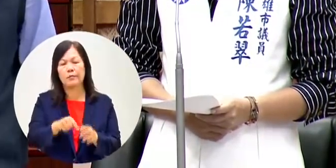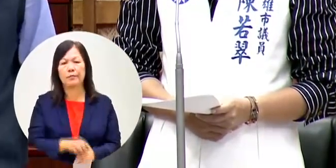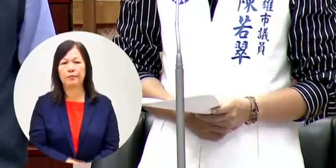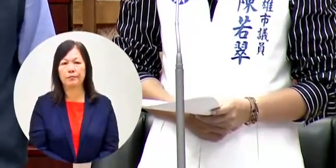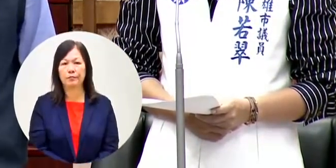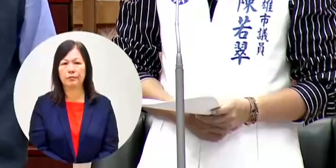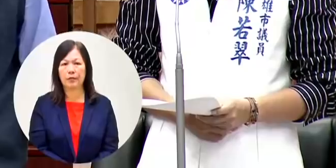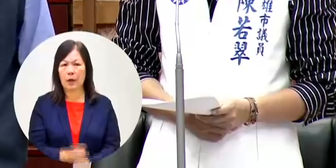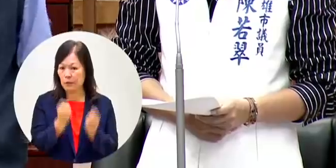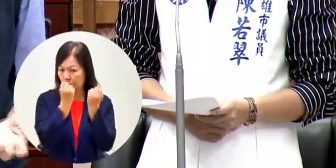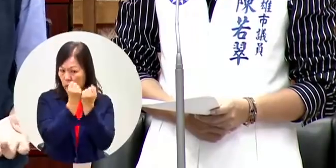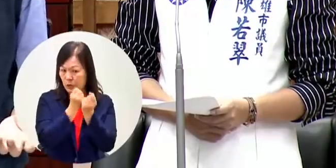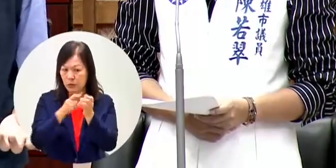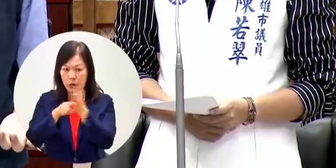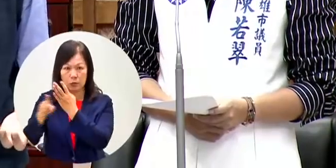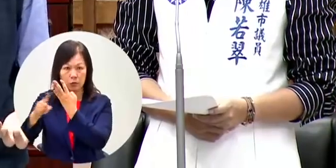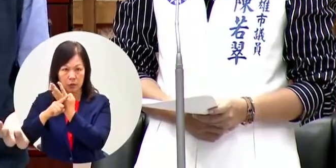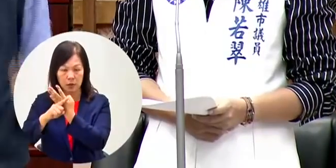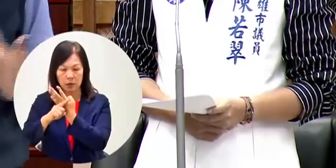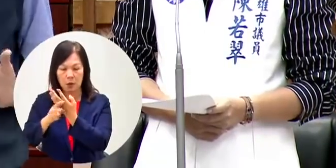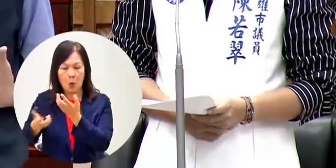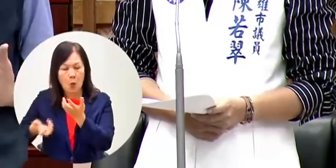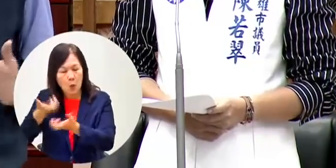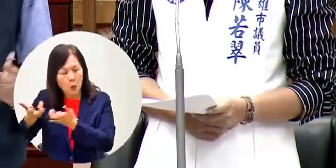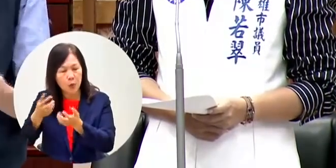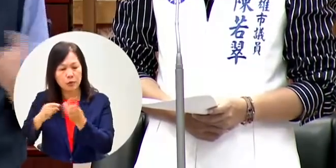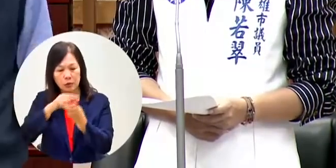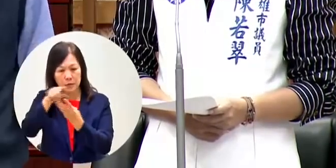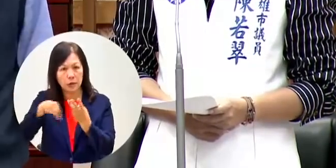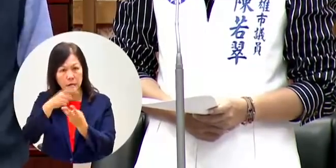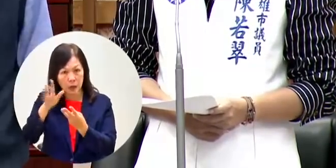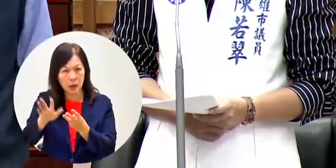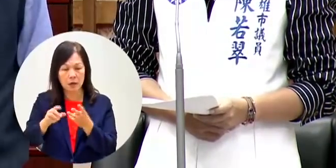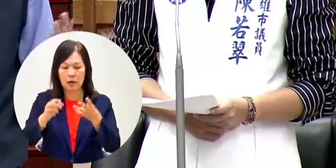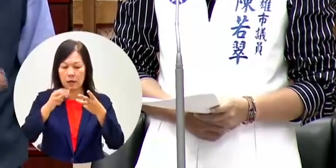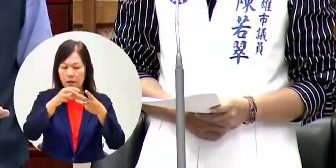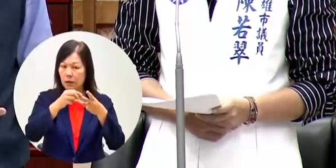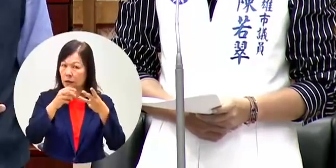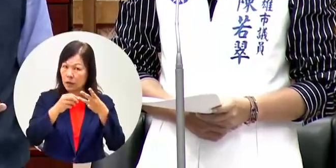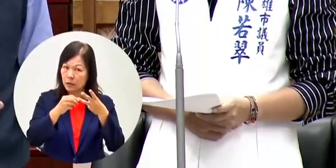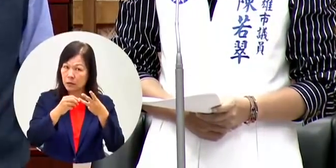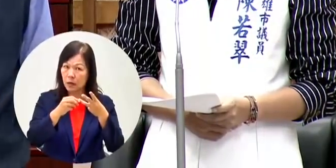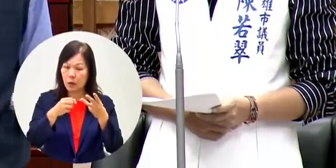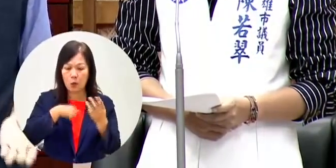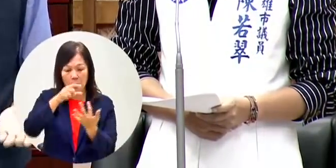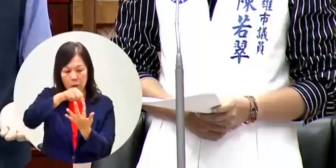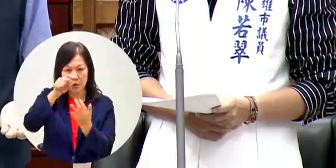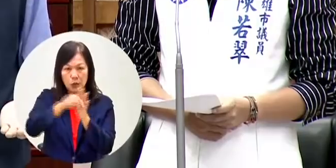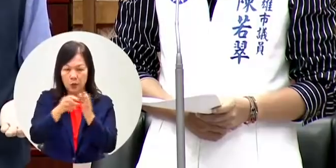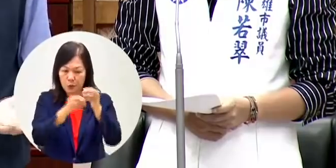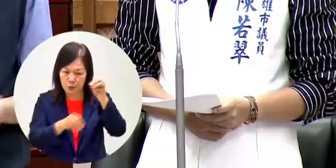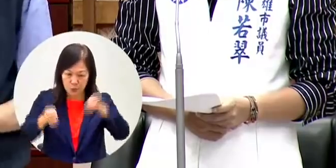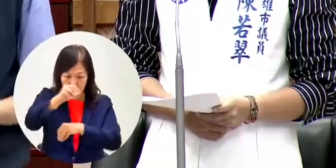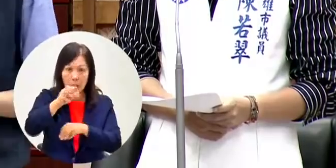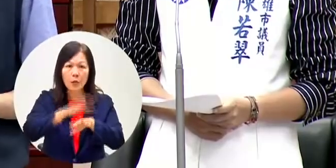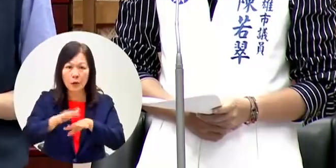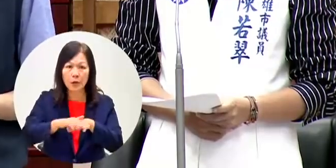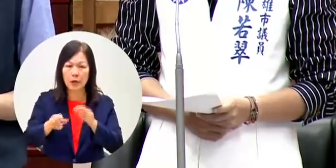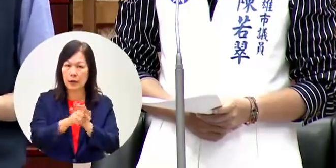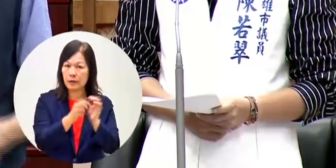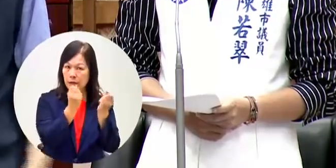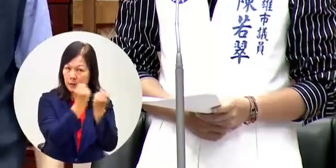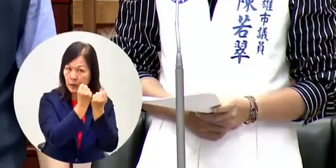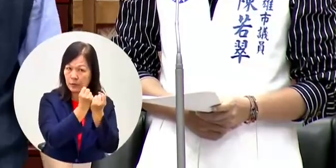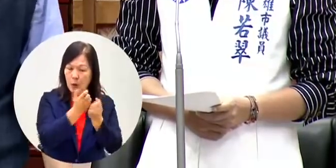情。但是第二跟第三项要我来选，我会把它颠倒：操守、热情、专